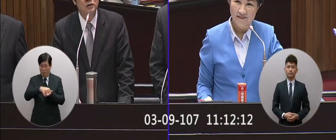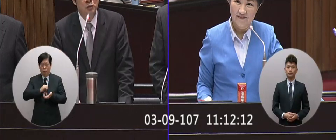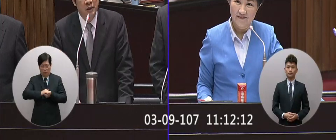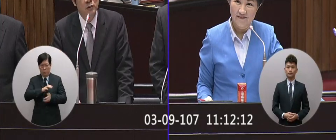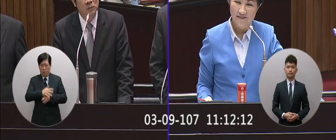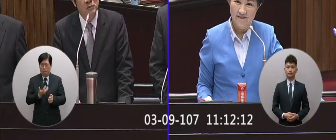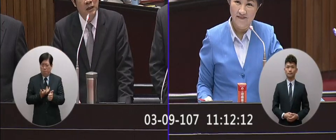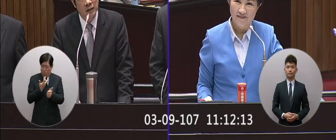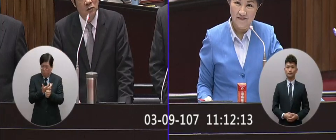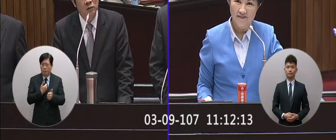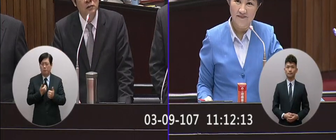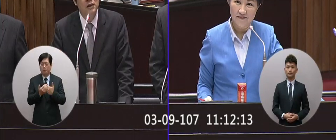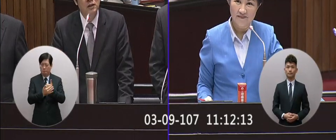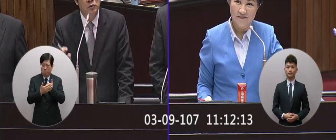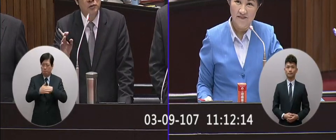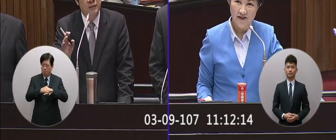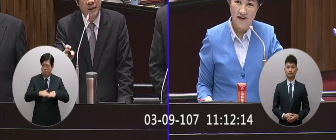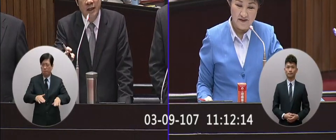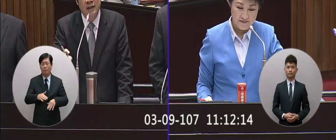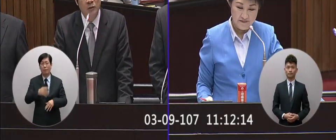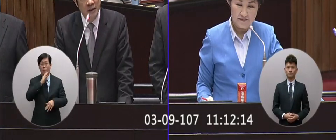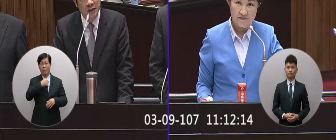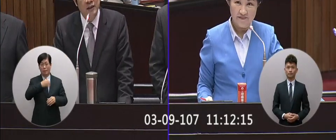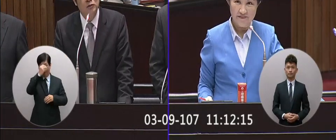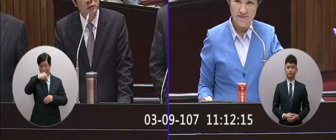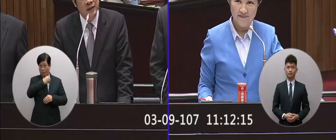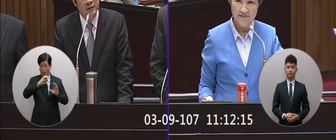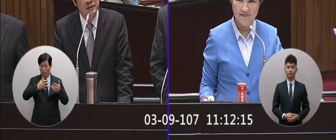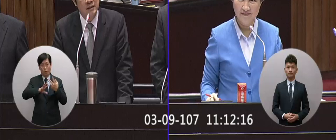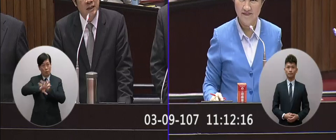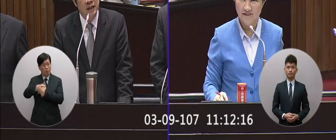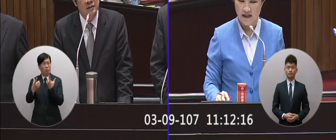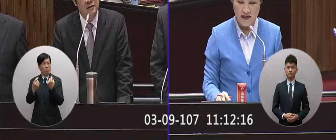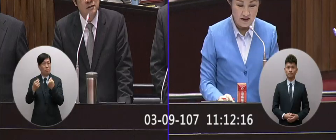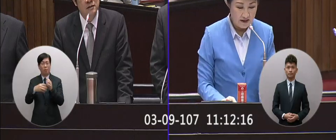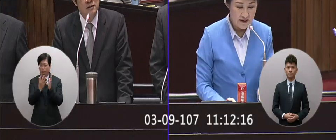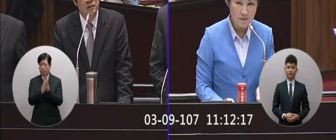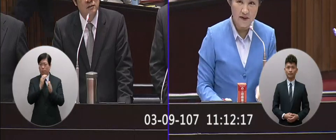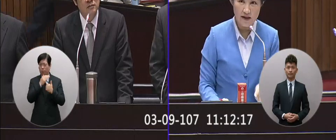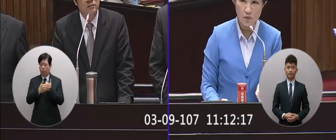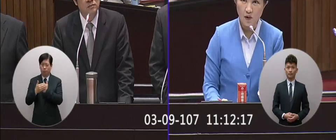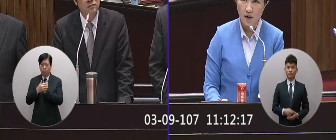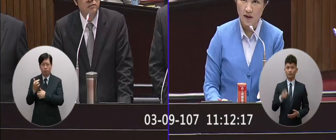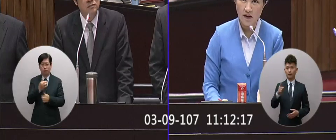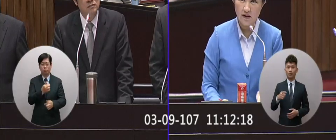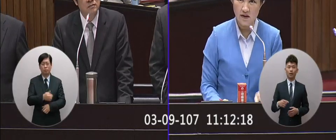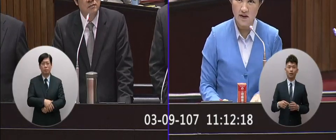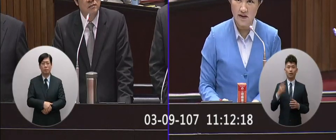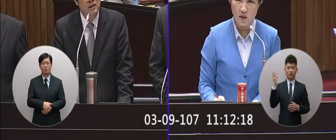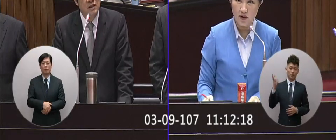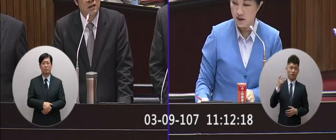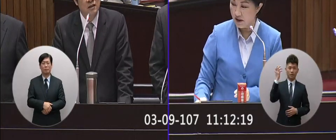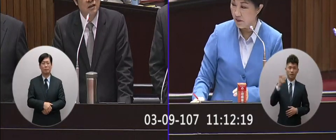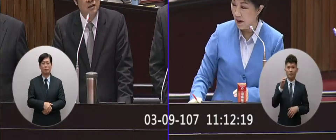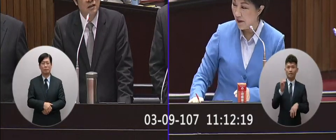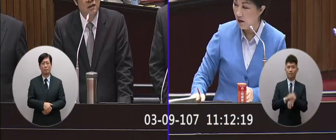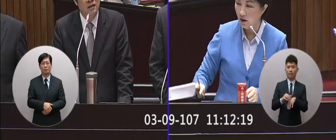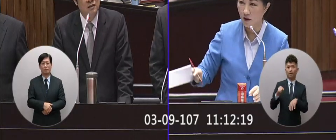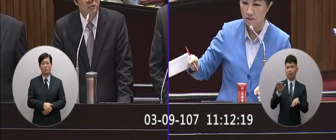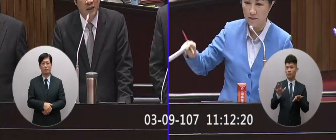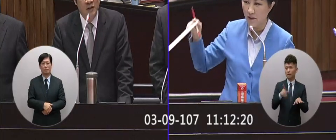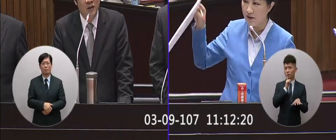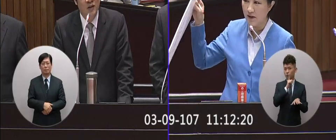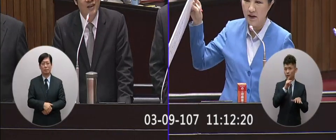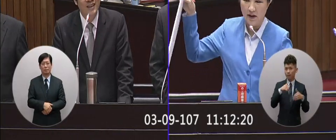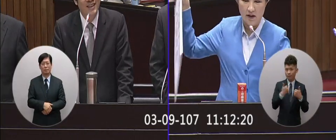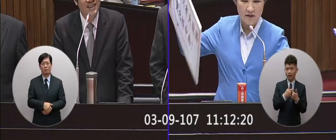力去稳定我们的邦交国。除了梵蒂冈以外，其他的国家也是这个样子。 你一向辩才无碍，我看你今天讲话有点结结巴巴